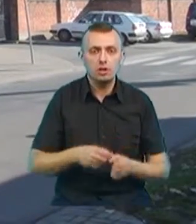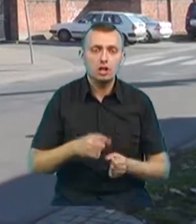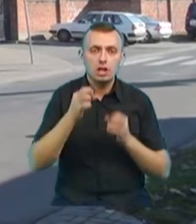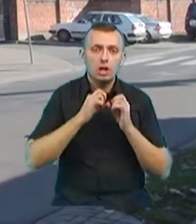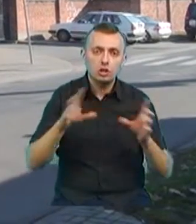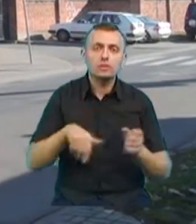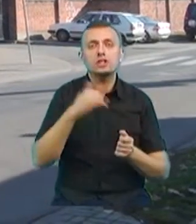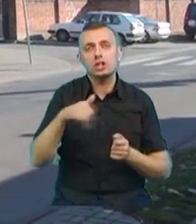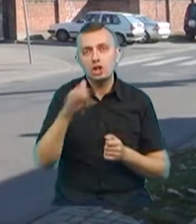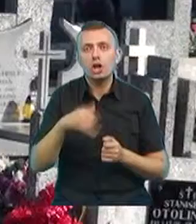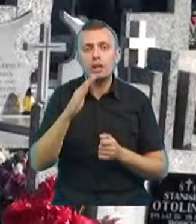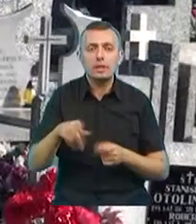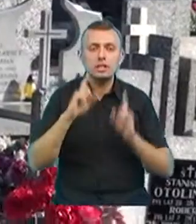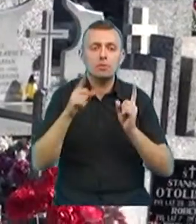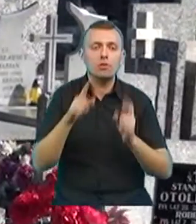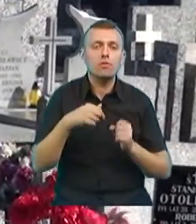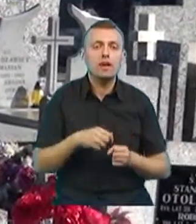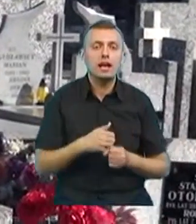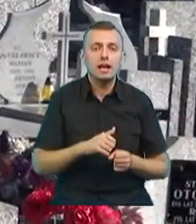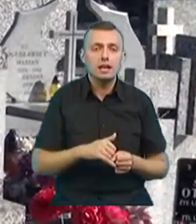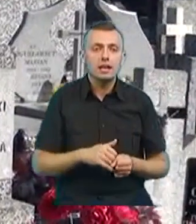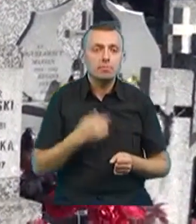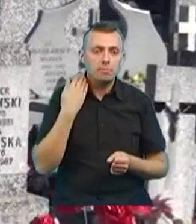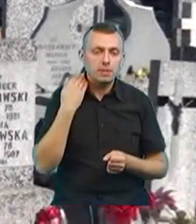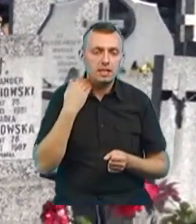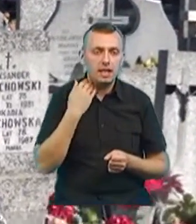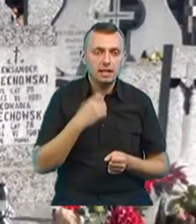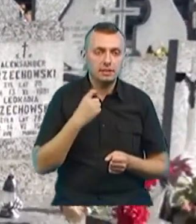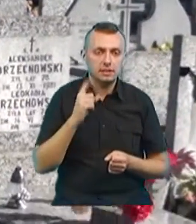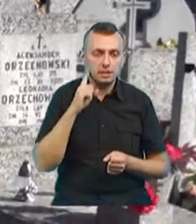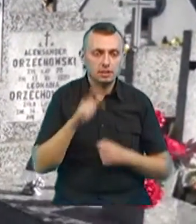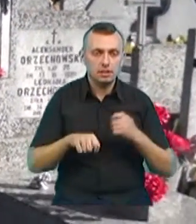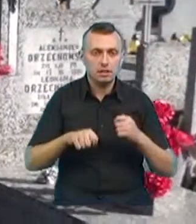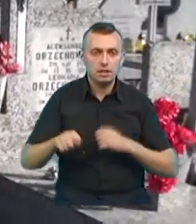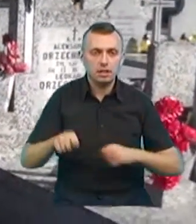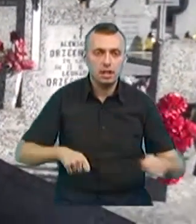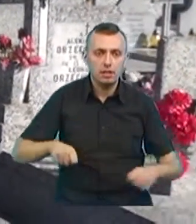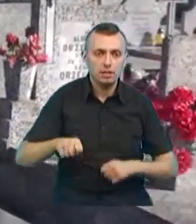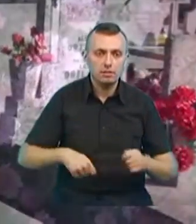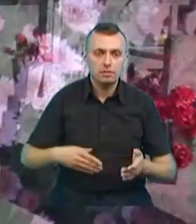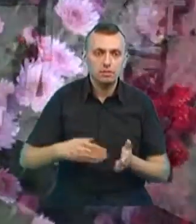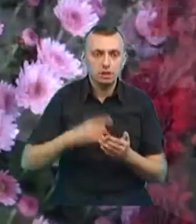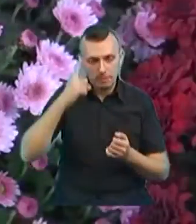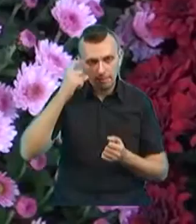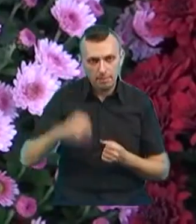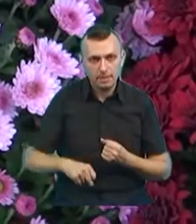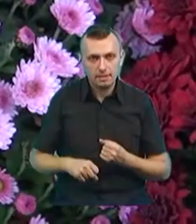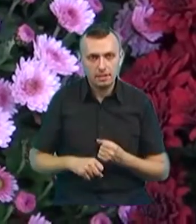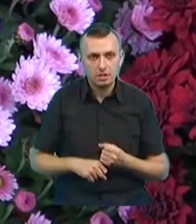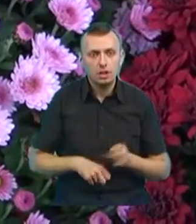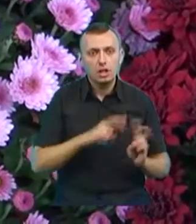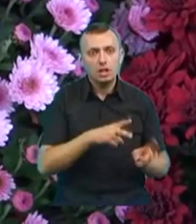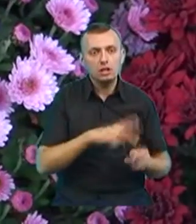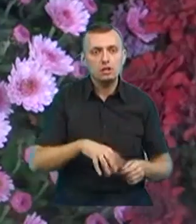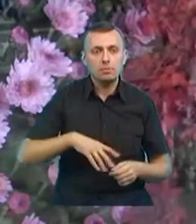na nietrzeźwych kierujących. Duże zgromadzenie ludzi i spora liczba pojazdów stanowią potencjalne zagrożenie dla wszystkich. Należy jednak